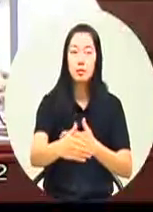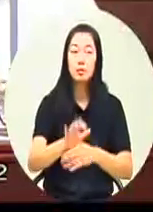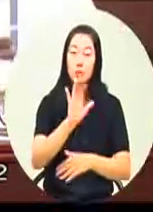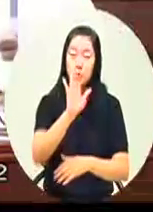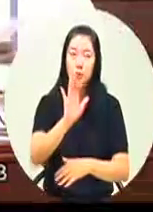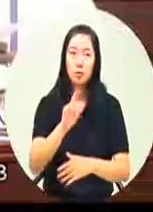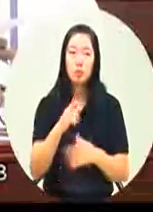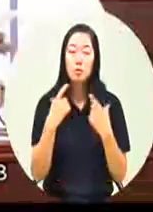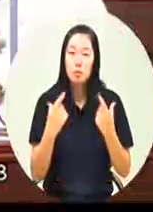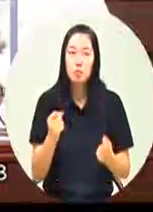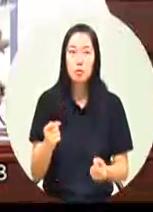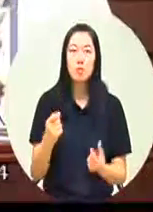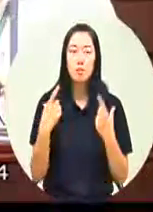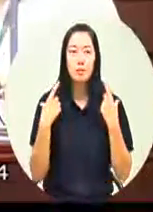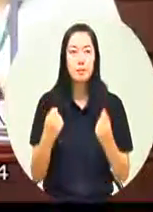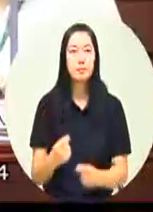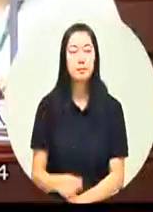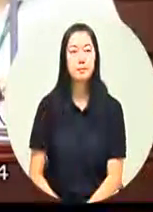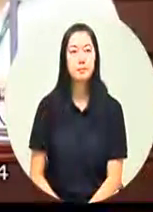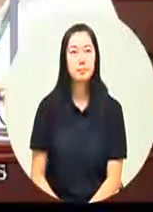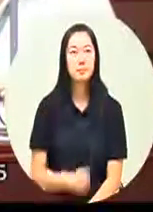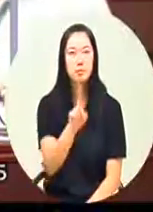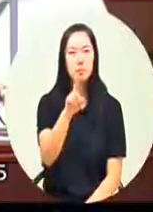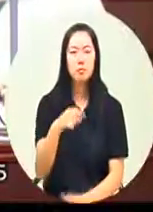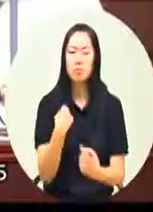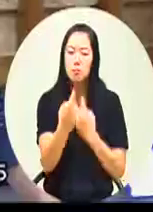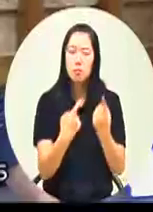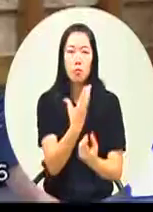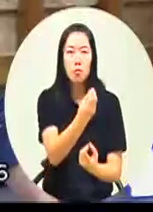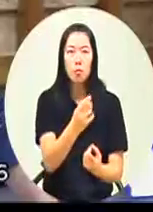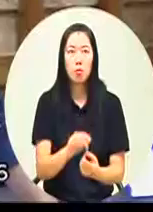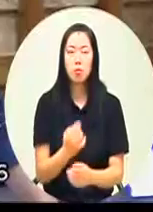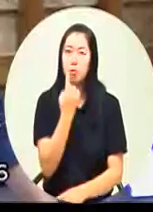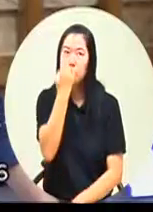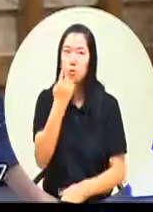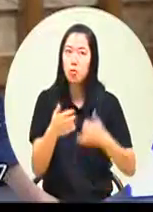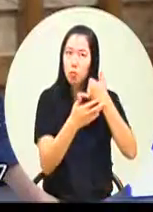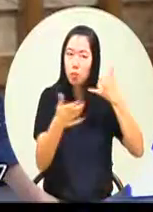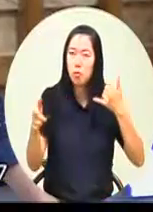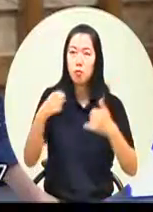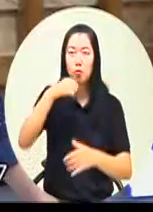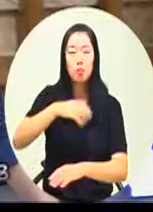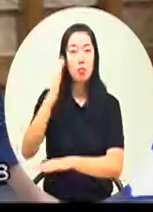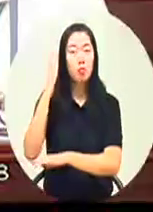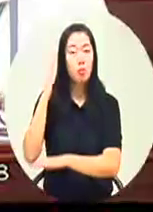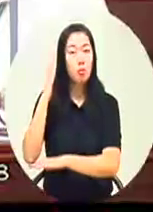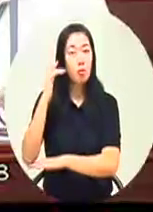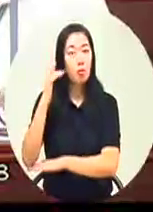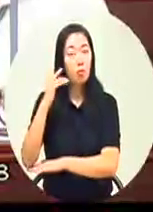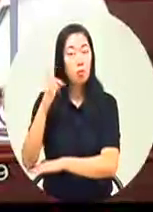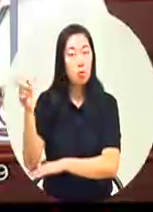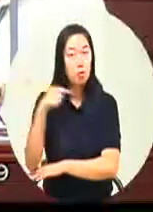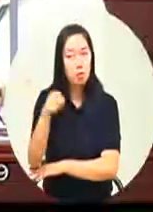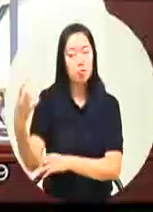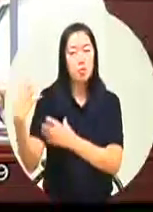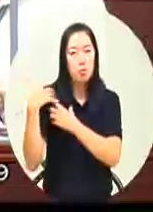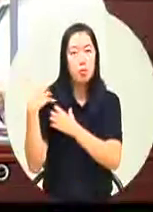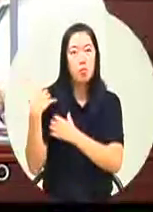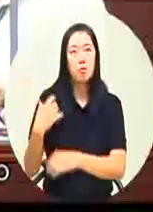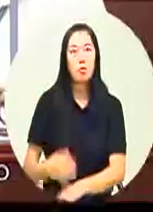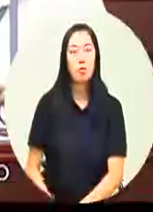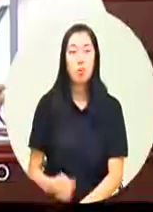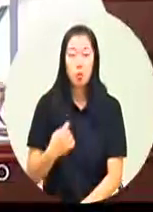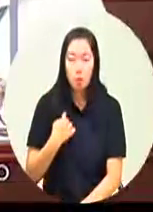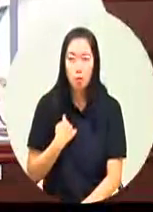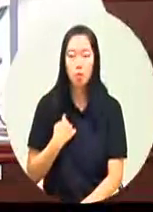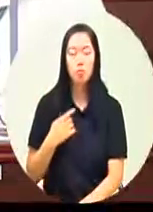来他是从东 县你们都没有参与吗？就海洋局跟屏东县政府去洽谈。 是，这主要是他们的业务哈。那我所